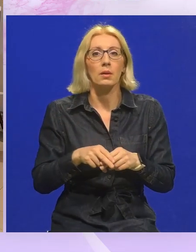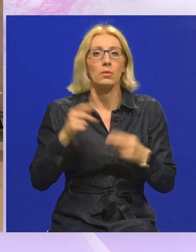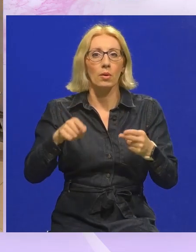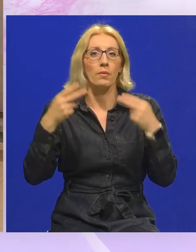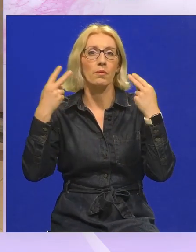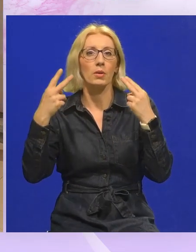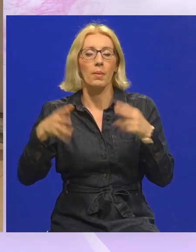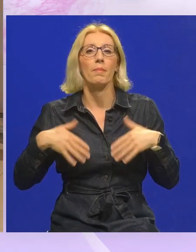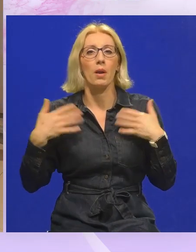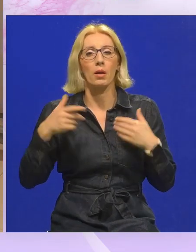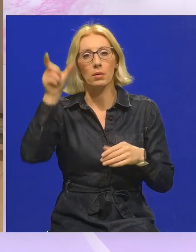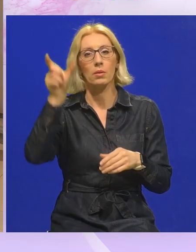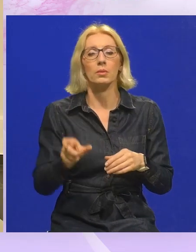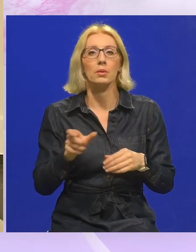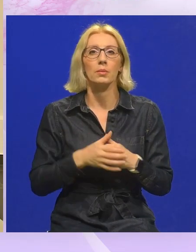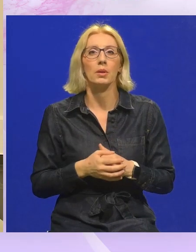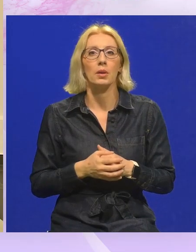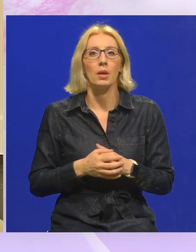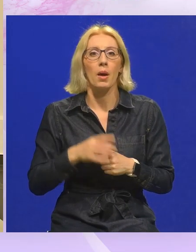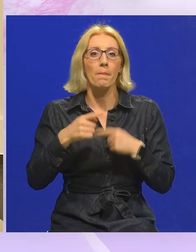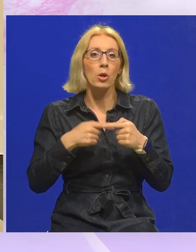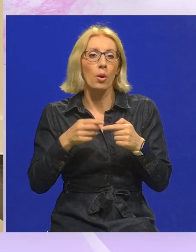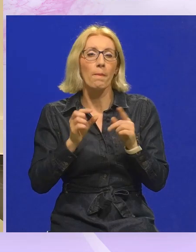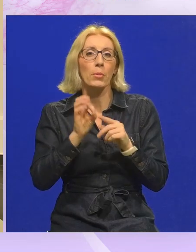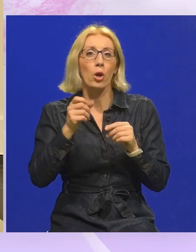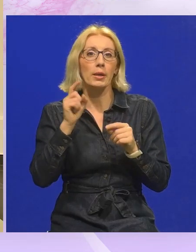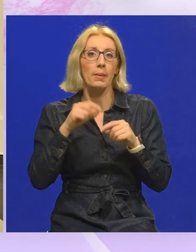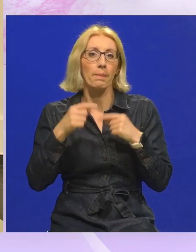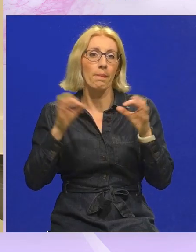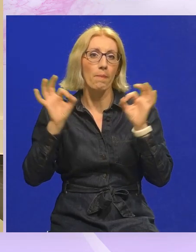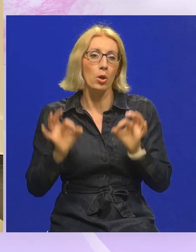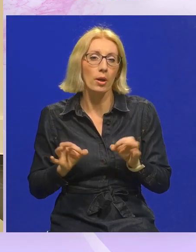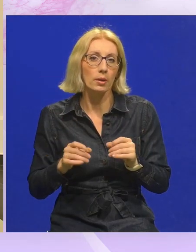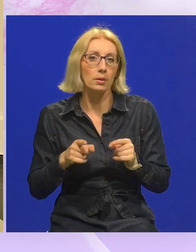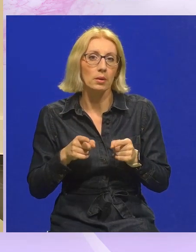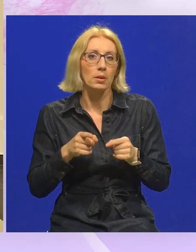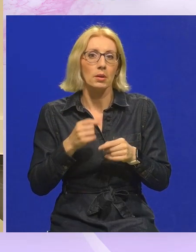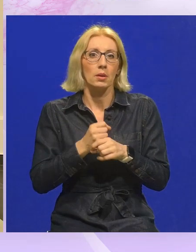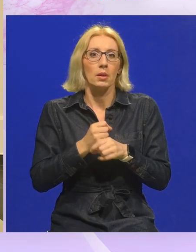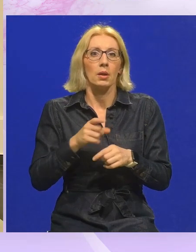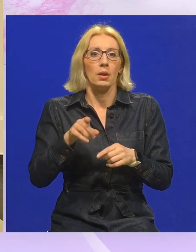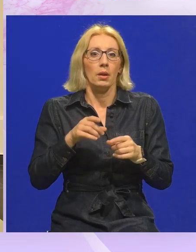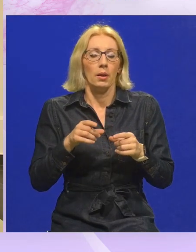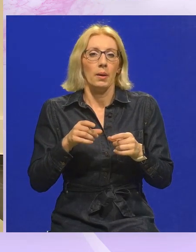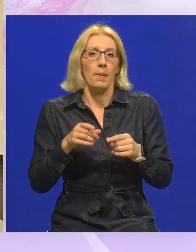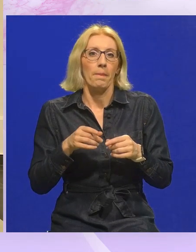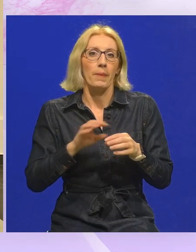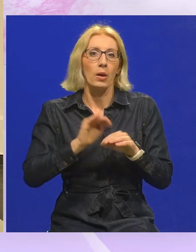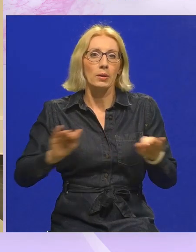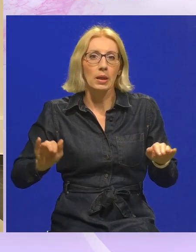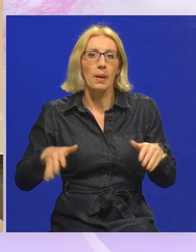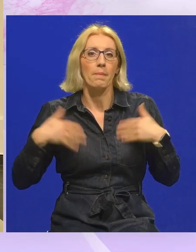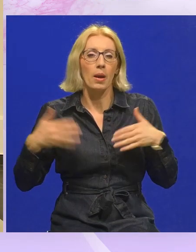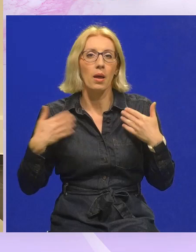važno za mlade osobe. Projekt se uglavnom bavi problemom prilagodbe sadržaja u kulturi za djecu